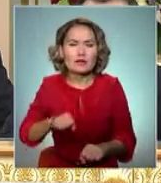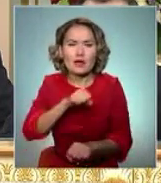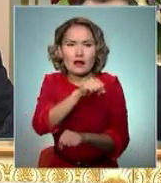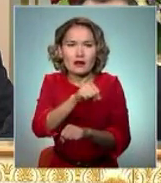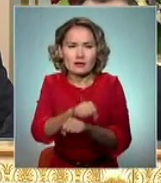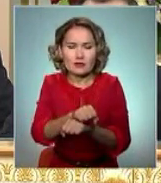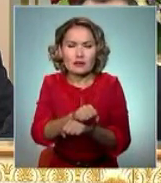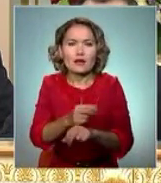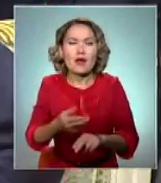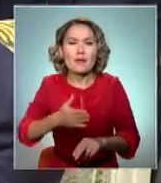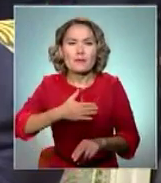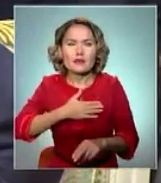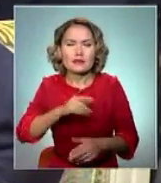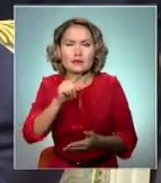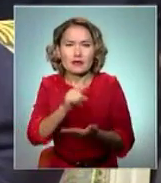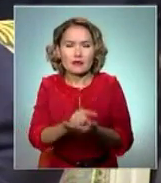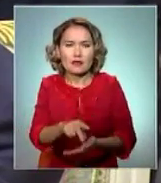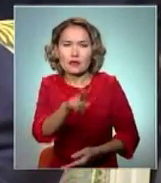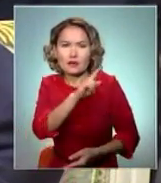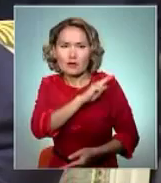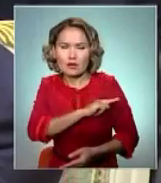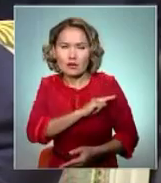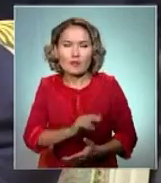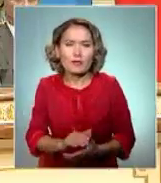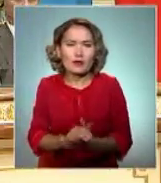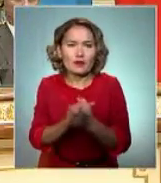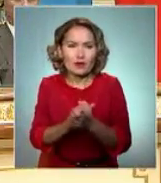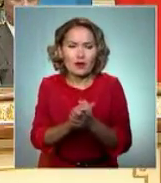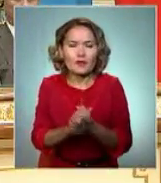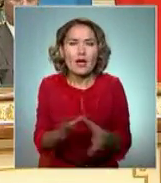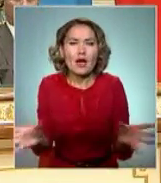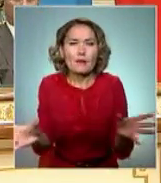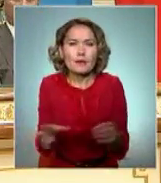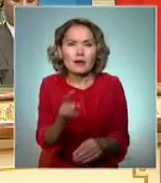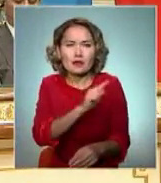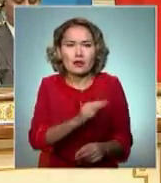және сепаратистік әрекеттерді болдырмау үшін бірлескен іс-шаралар қажет.